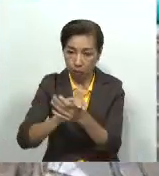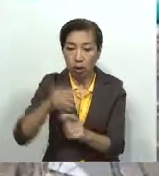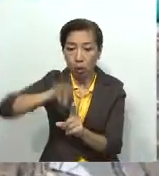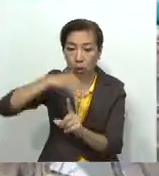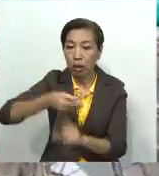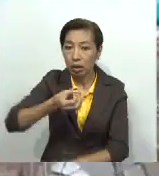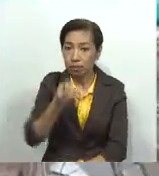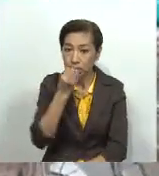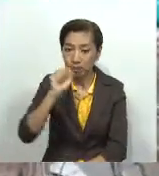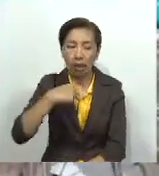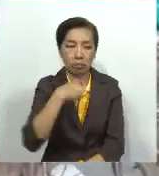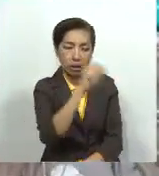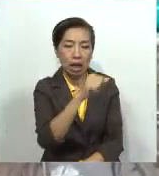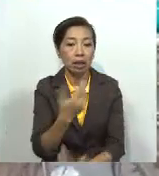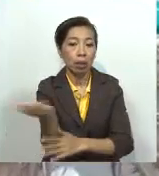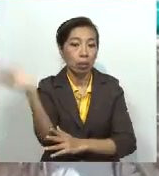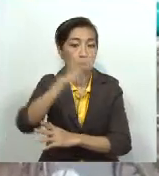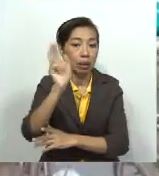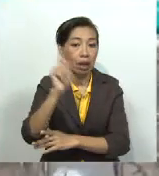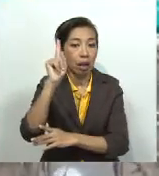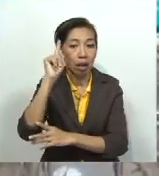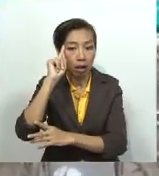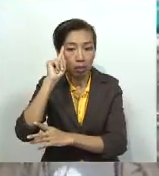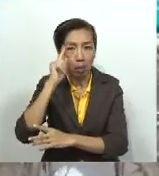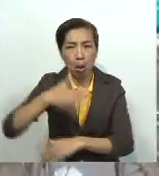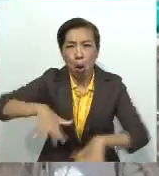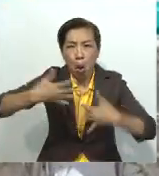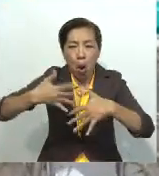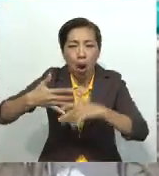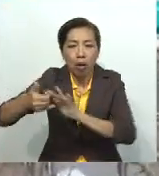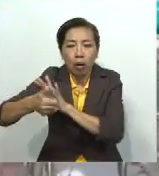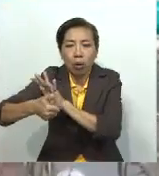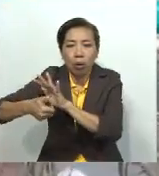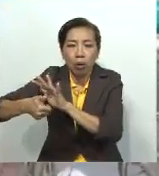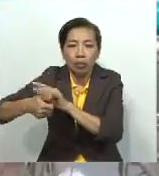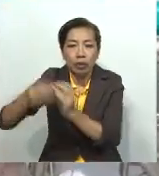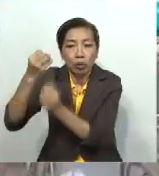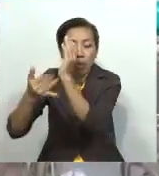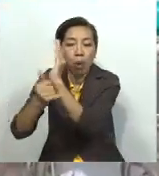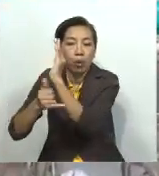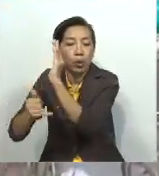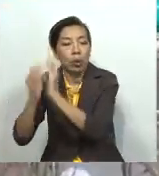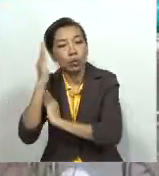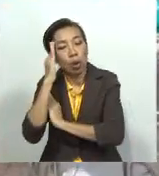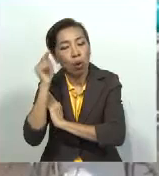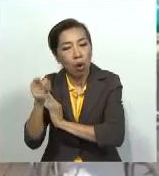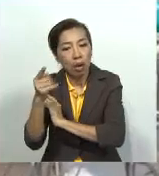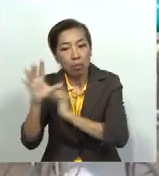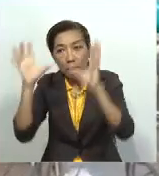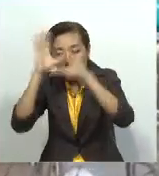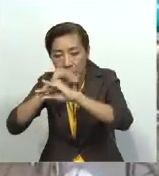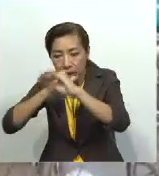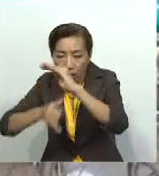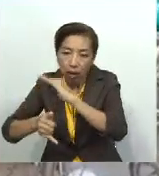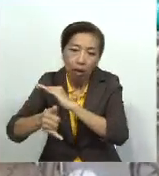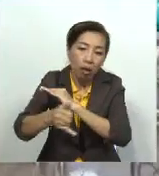ามาทางชีวิตกลางวันเขาจะออกมาไม่ได้เขาร้อนมากกลางวันเพราะว่าเขาร้อนแดดเขาจะนอนพักกลางวันเขาจะค่อยมาก ลางค